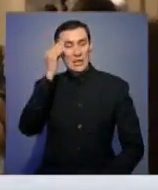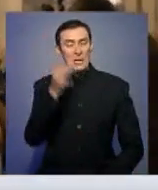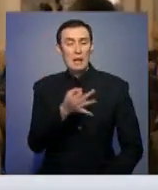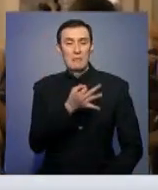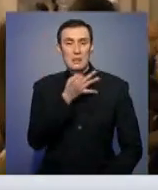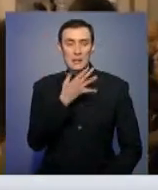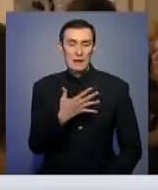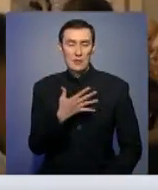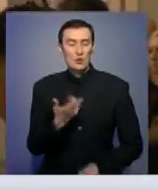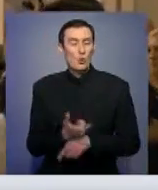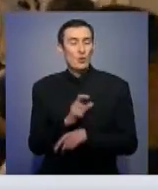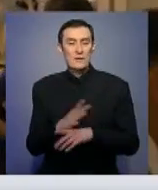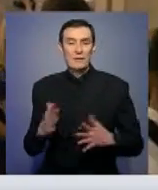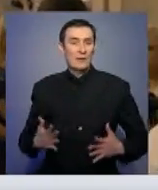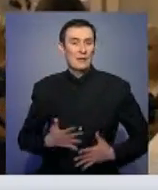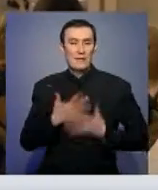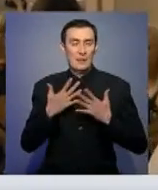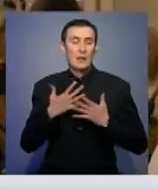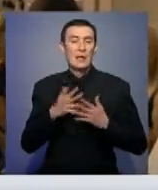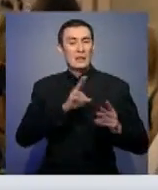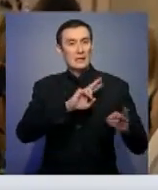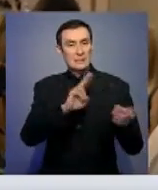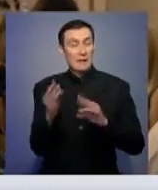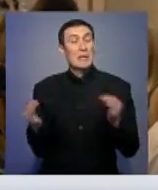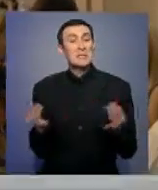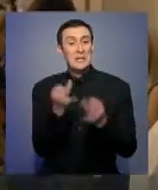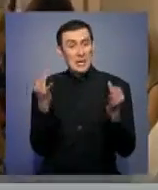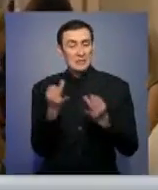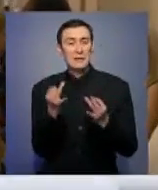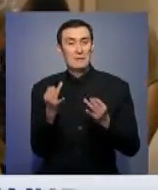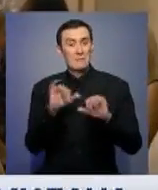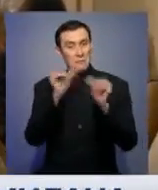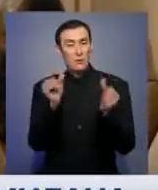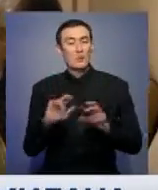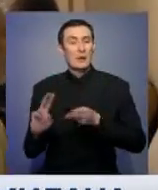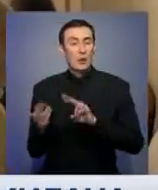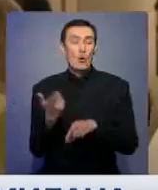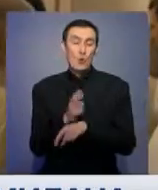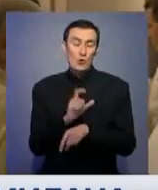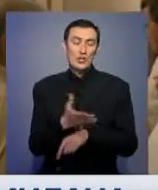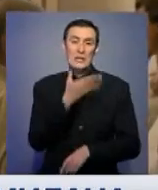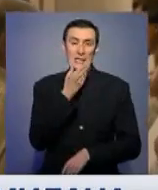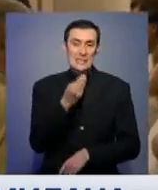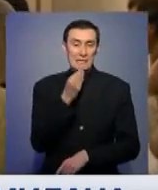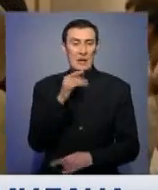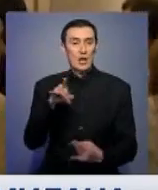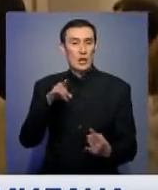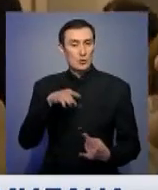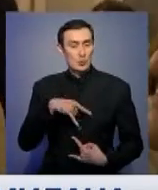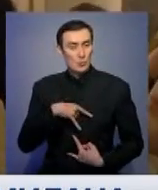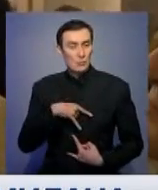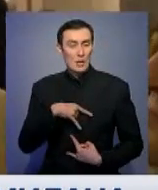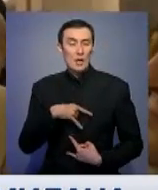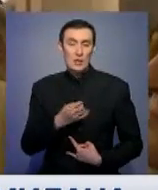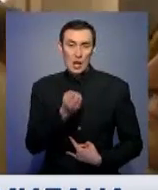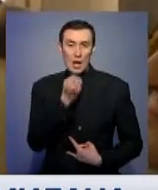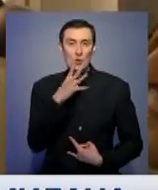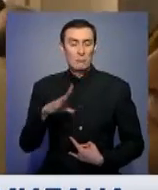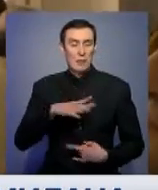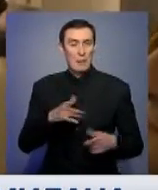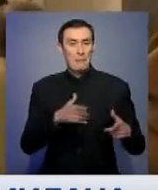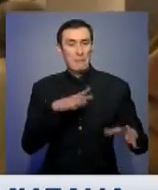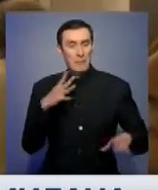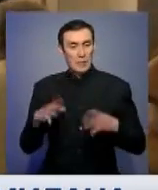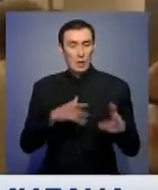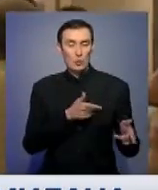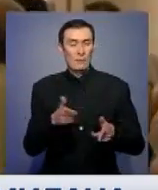очень вдохновенно танцевали, интересная хореография была, очень красивые костюмы и очень хорошая подготовка.